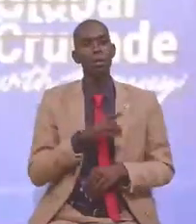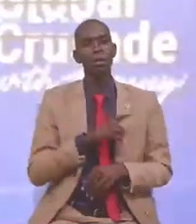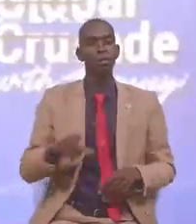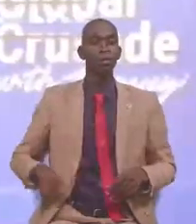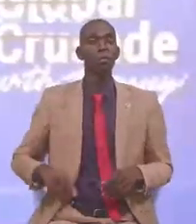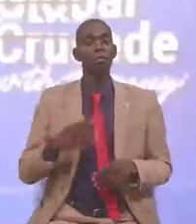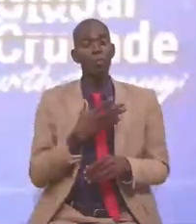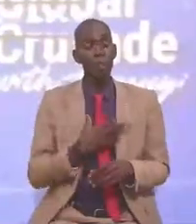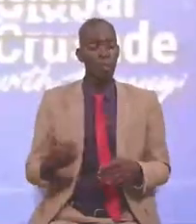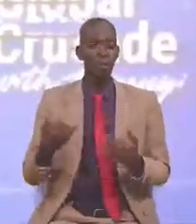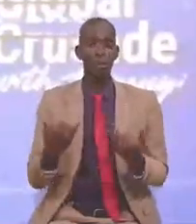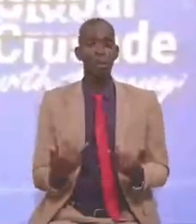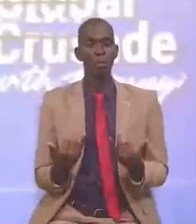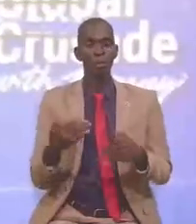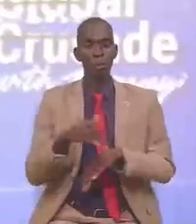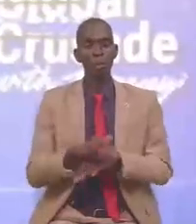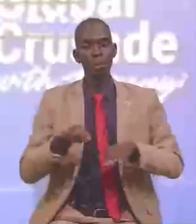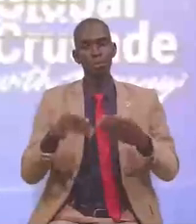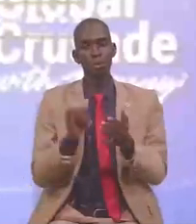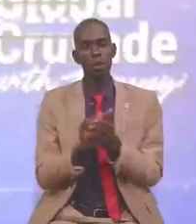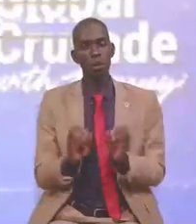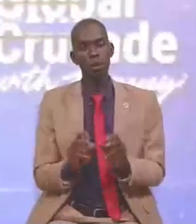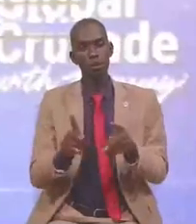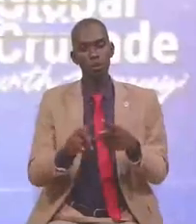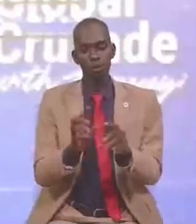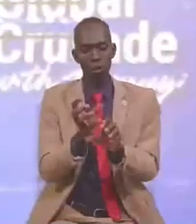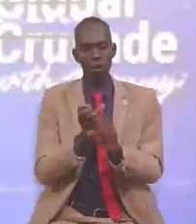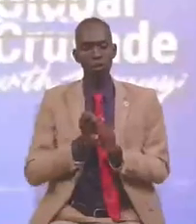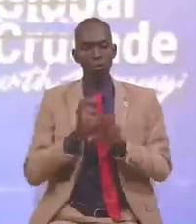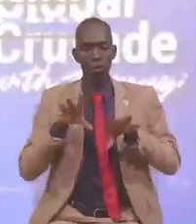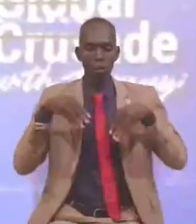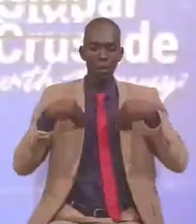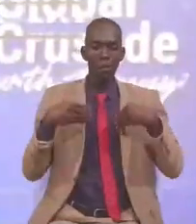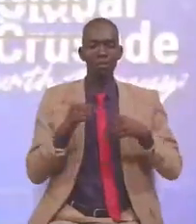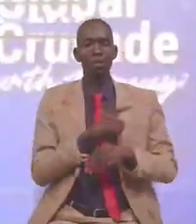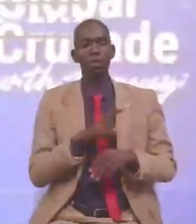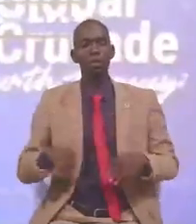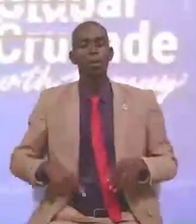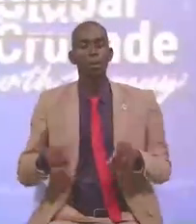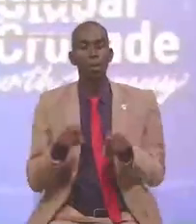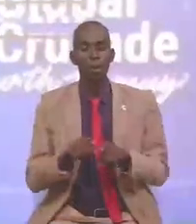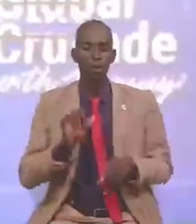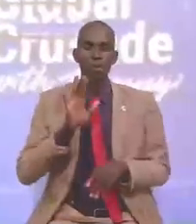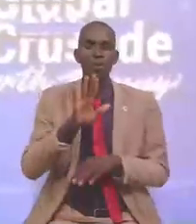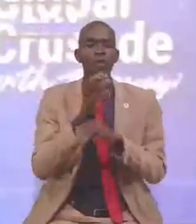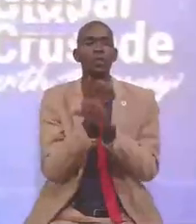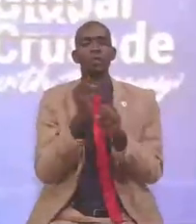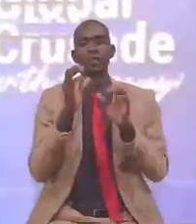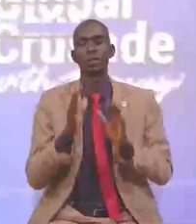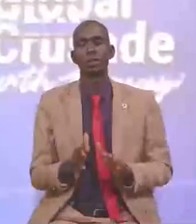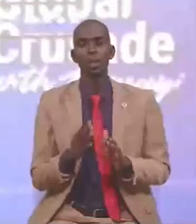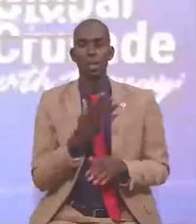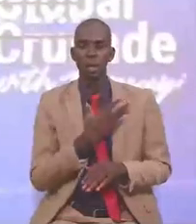Ce soir, je vous donne l'occasion de recevoir le Seigneur, d'accepter le Seigneur comme votre sauveur